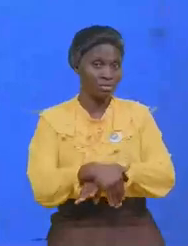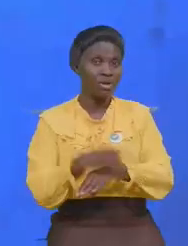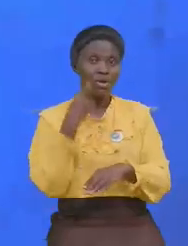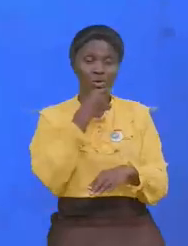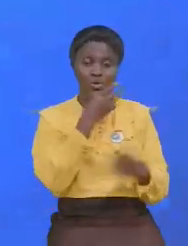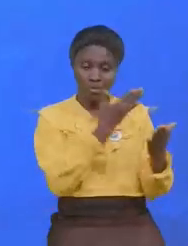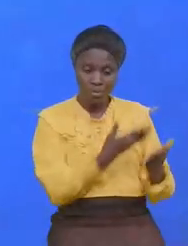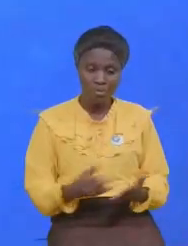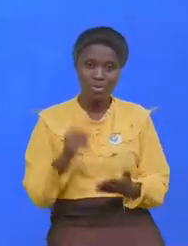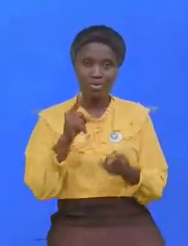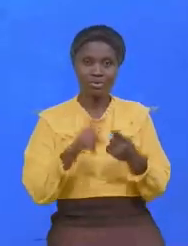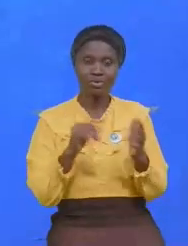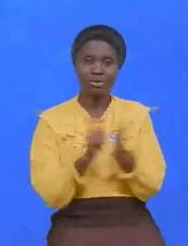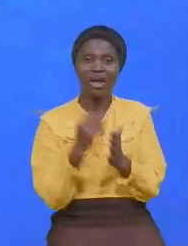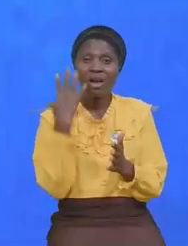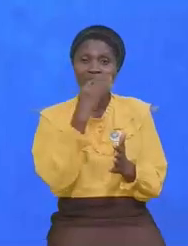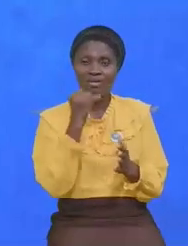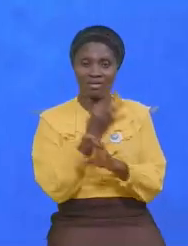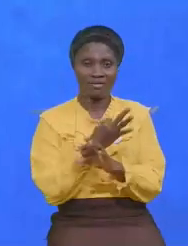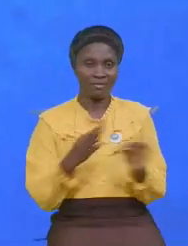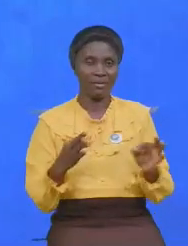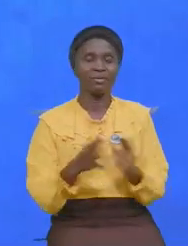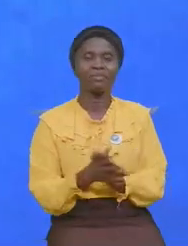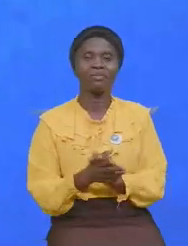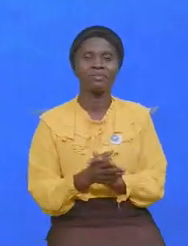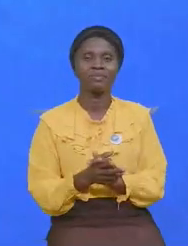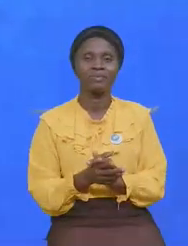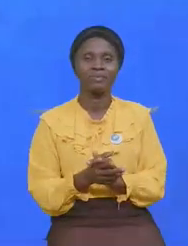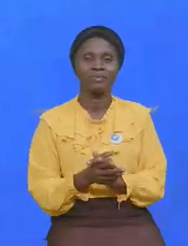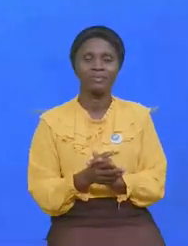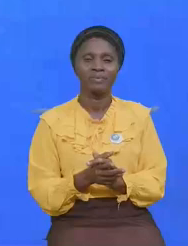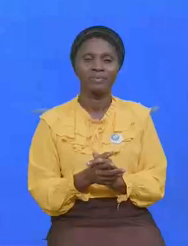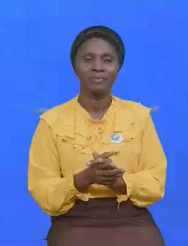il t'amènera à la liberté glorieuse.